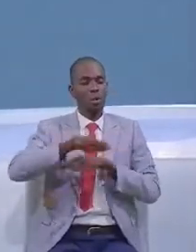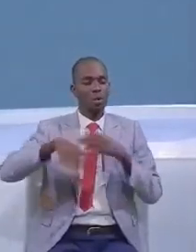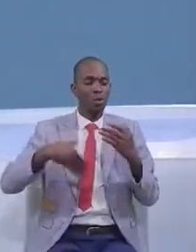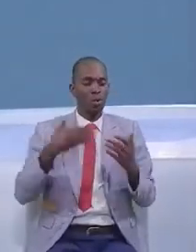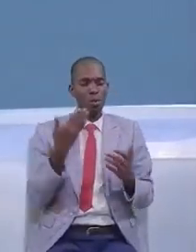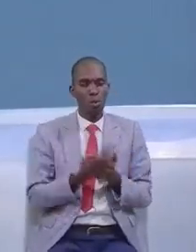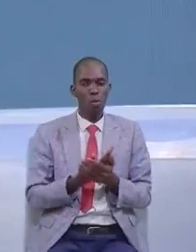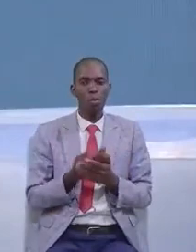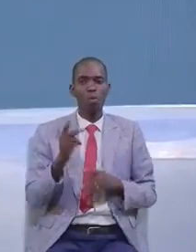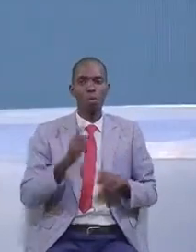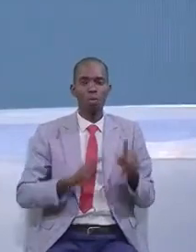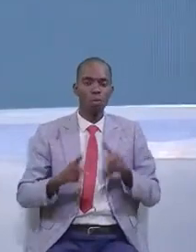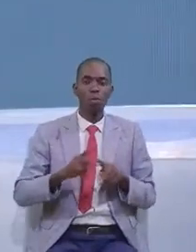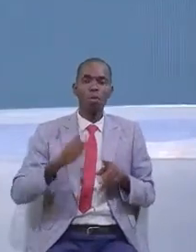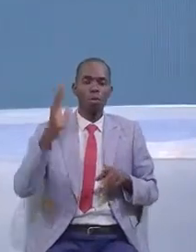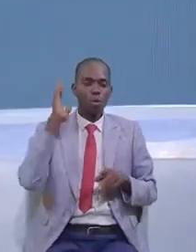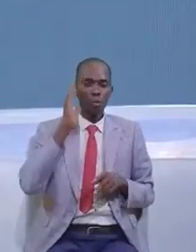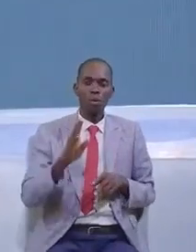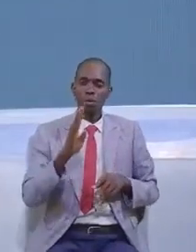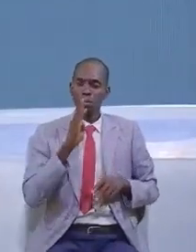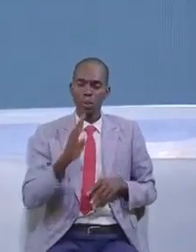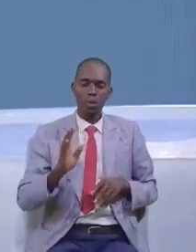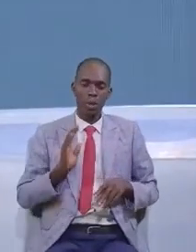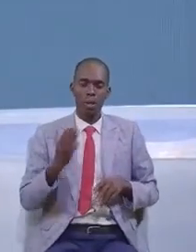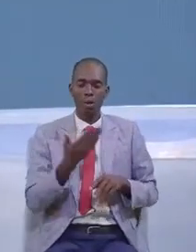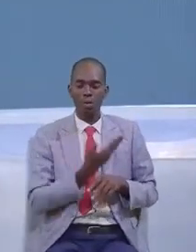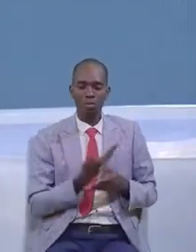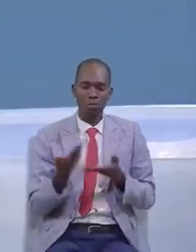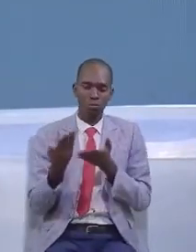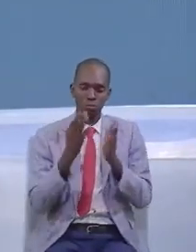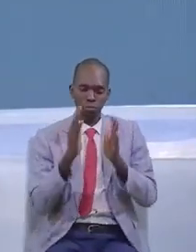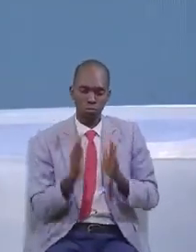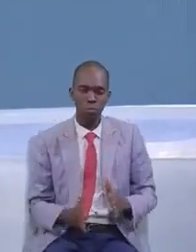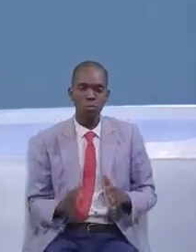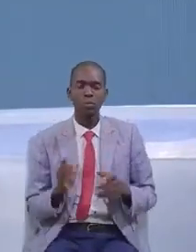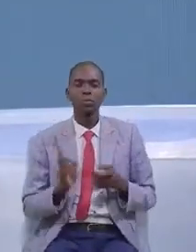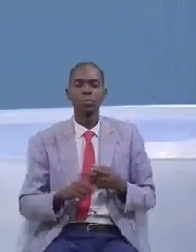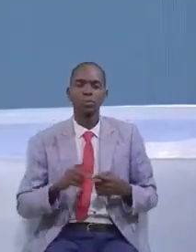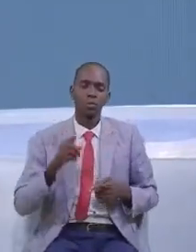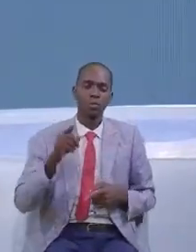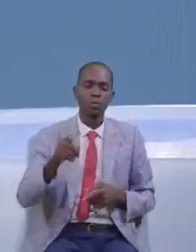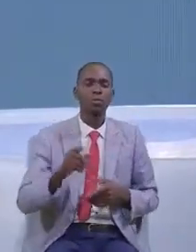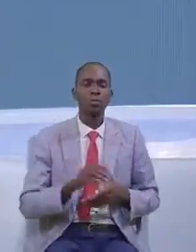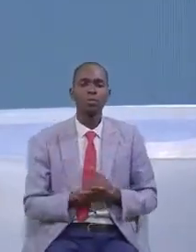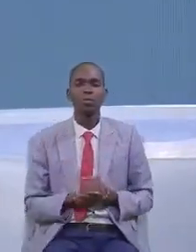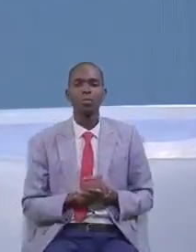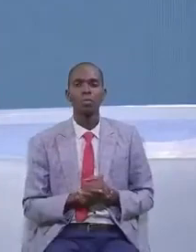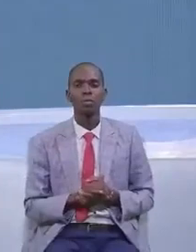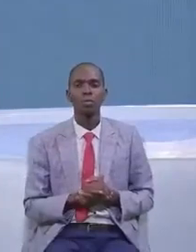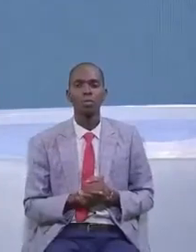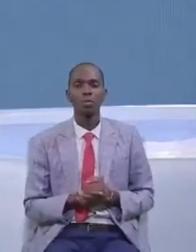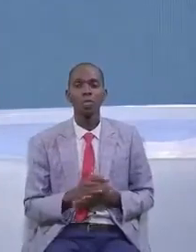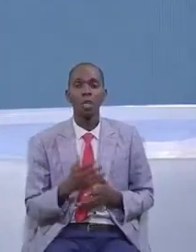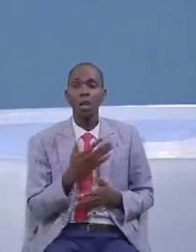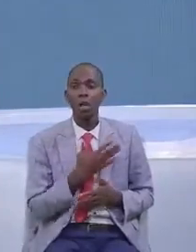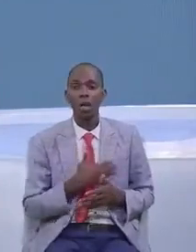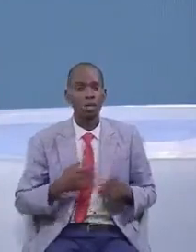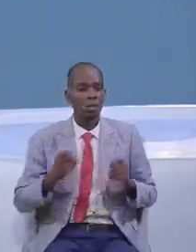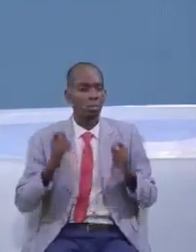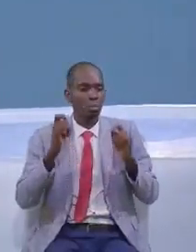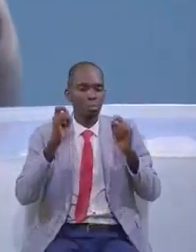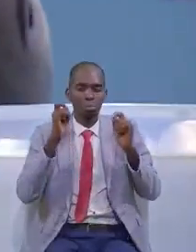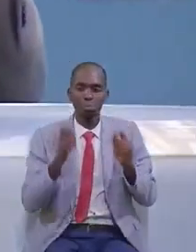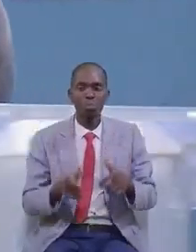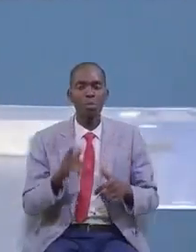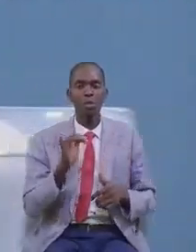ప్రగల్భాలు పలుకుతున్నాడు, ఎవడైనా నాకు విరోధంగా వచ్చి నన్ను చంపేస్తే మేమందరం ఇజ్రాయేలుకి దాసోహం అవుతాం అంటున్నాడు. All of a sudden,